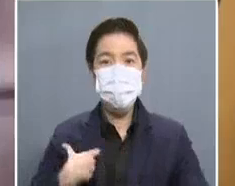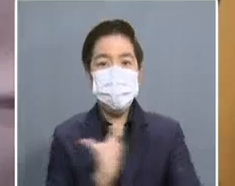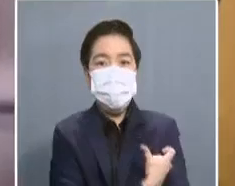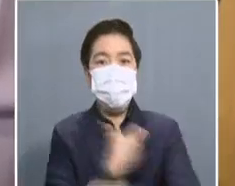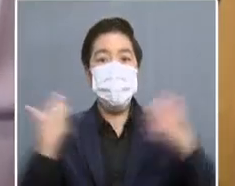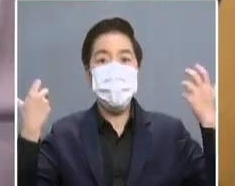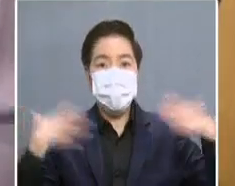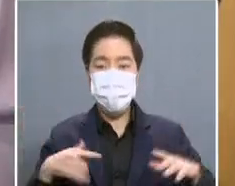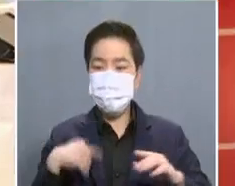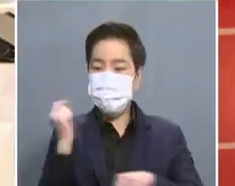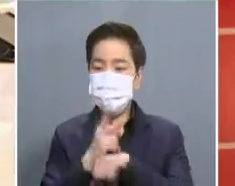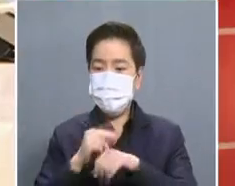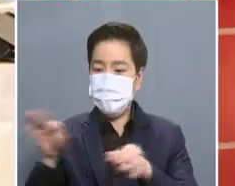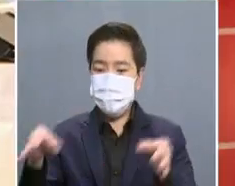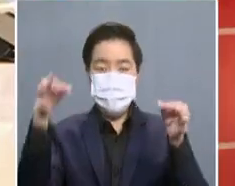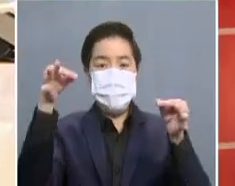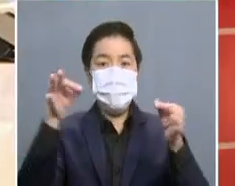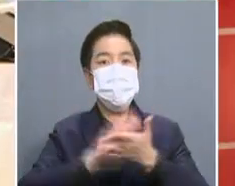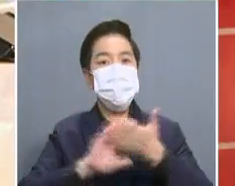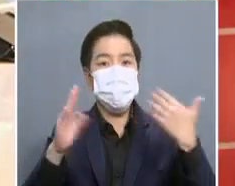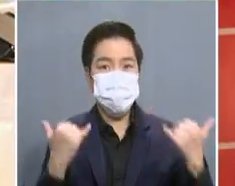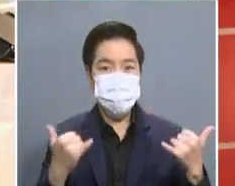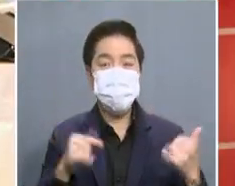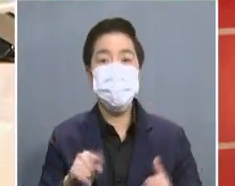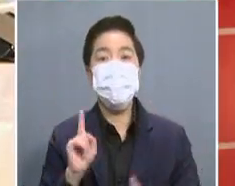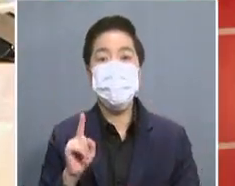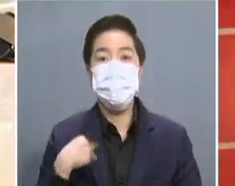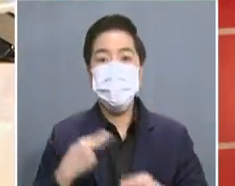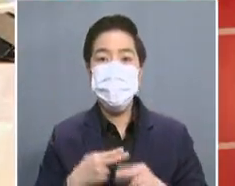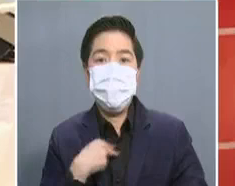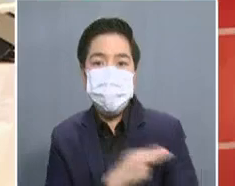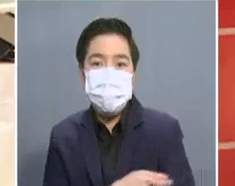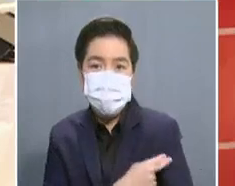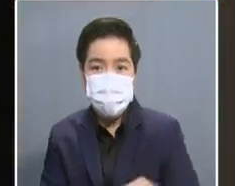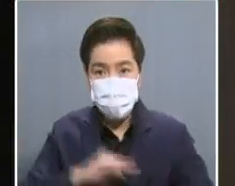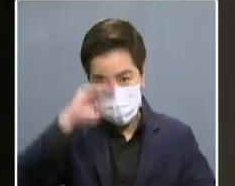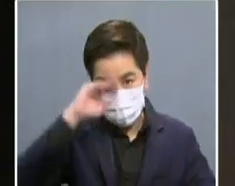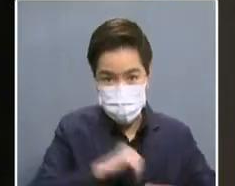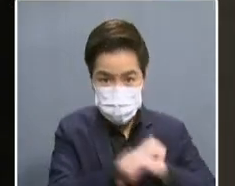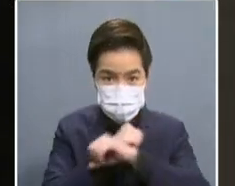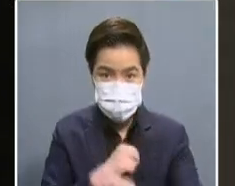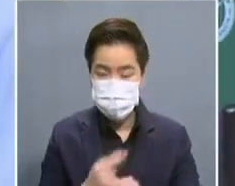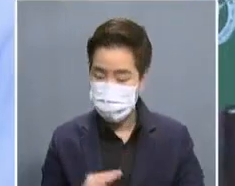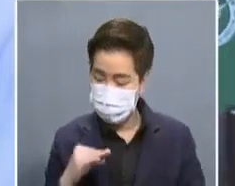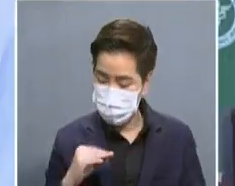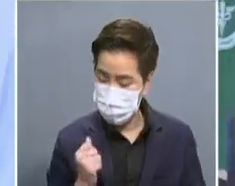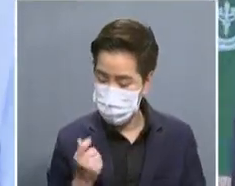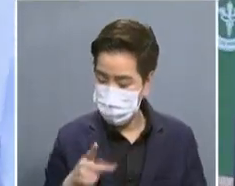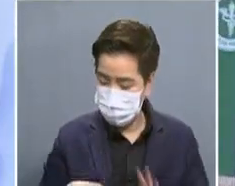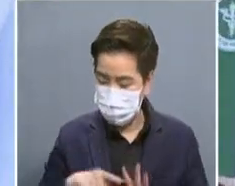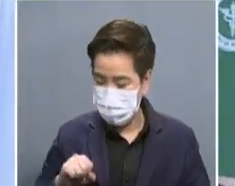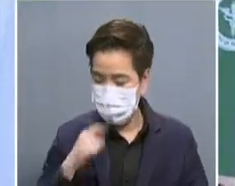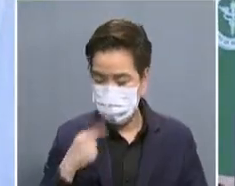รูปแบบออนไลน์เนี่ยนะฮะที่จะไปใช้ได้ด้วยทางคุณหมอโอภาสการกวินพงศ์อธิบดีกรมควบคุมโรคท่านก็ย้ำว่าการฉีดวัคซี